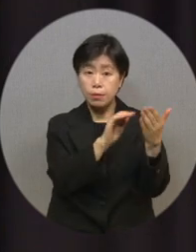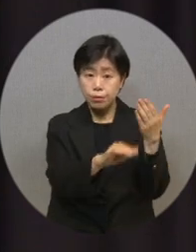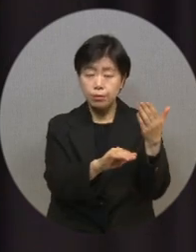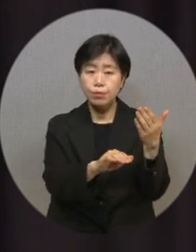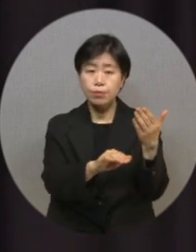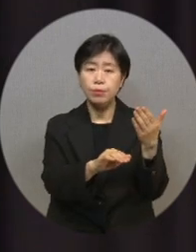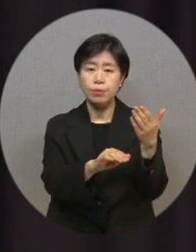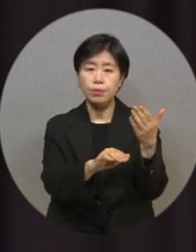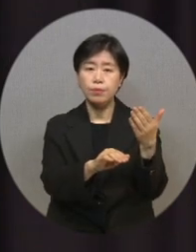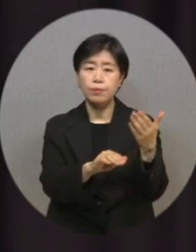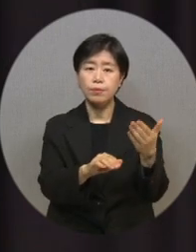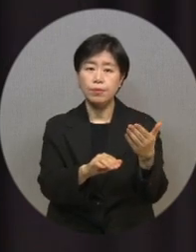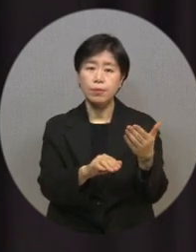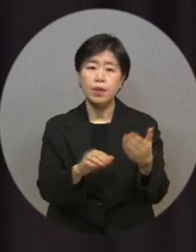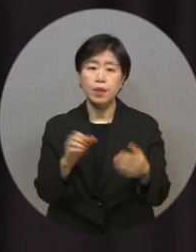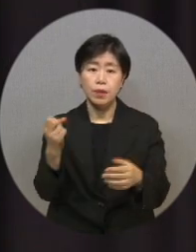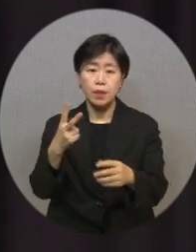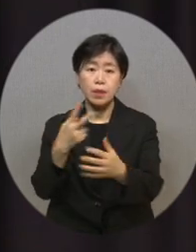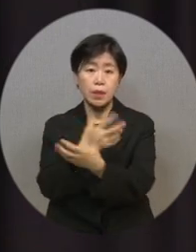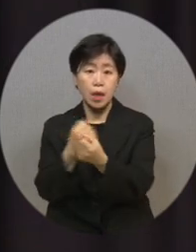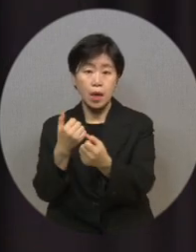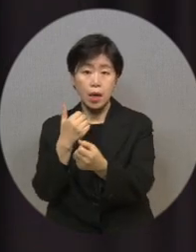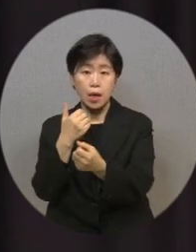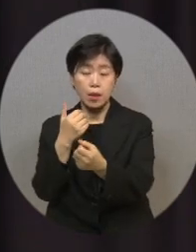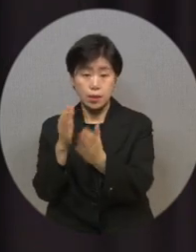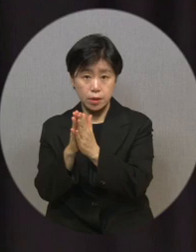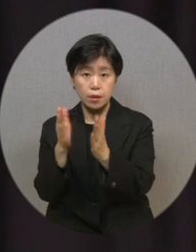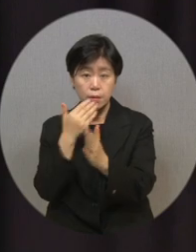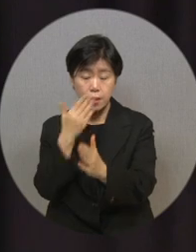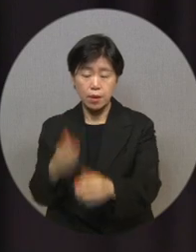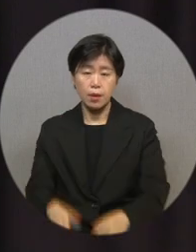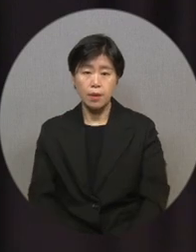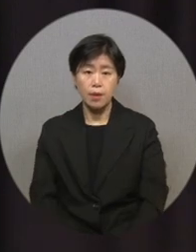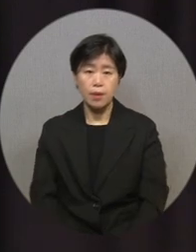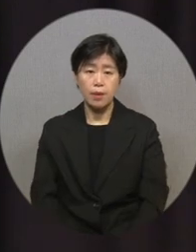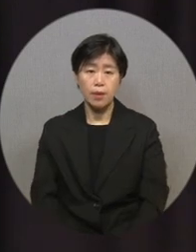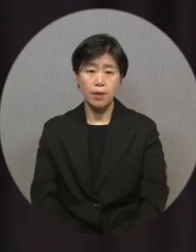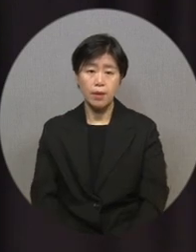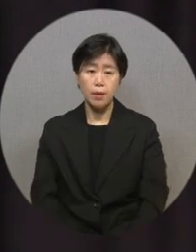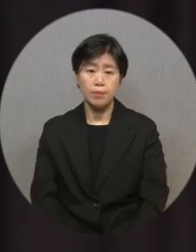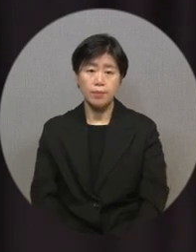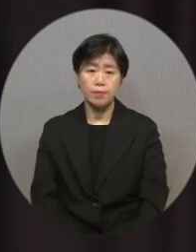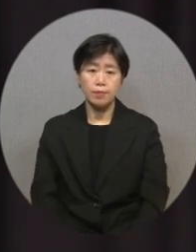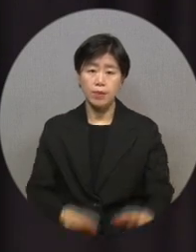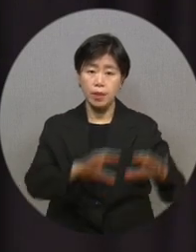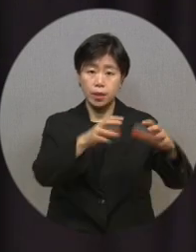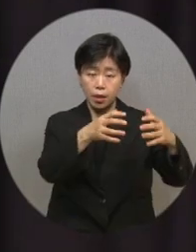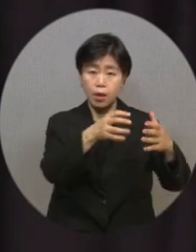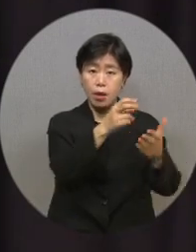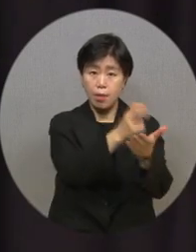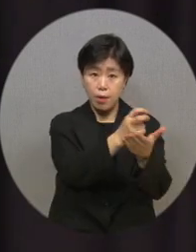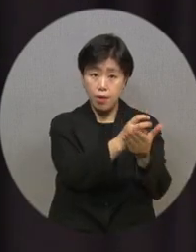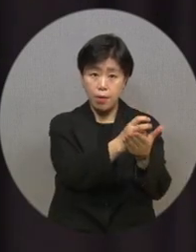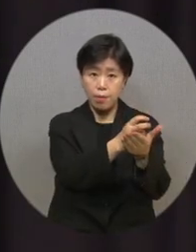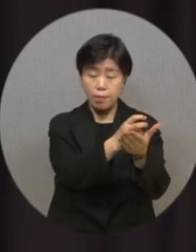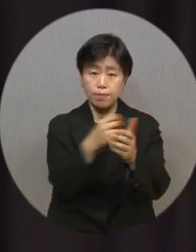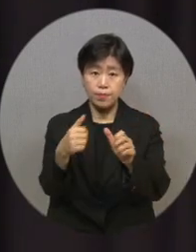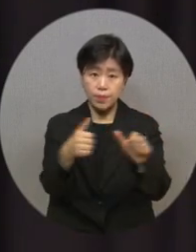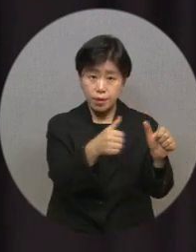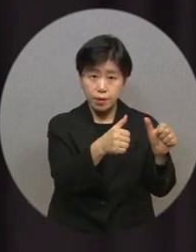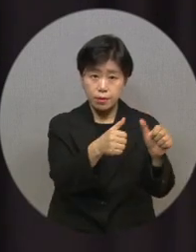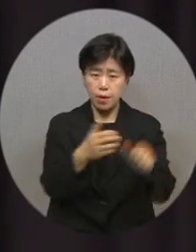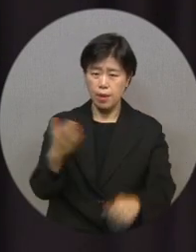수 있게 됐습니다 지금 올해부터 그래서 이제 그런 표준 사업장들이 국가 계약에 따라서 어 예전에는